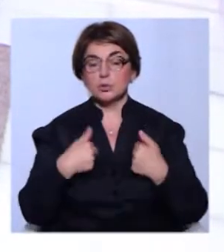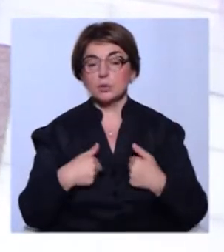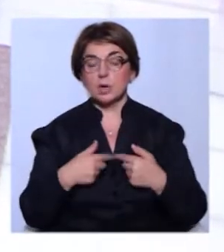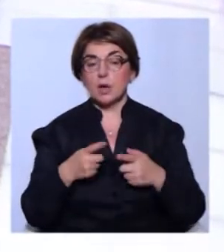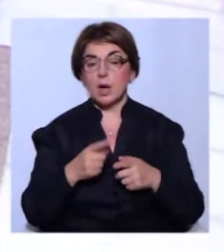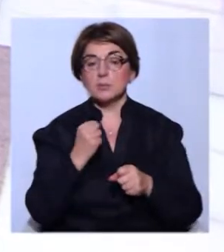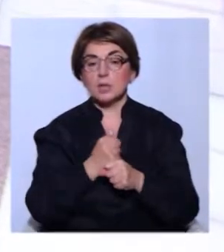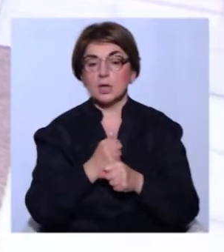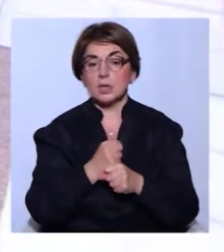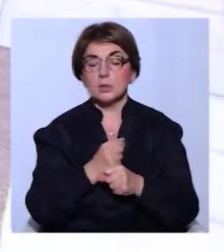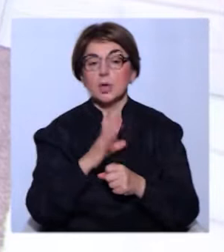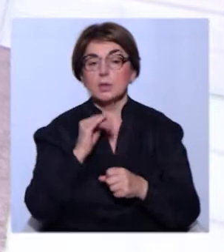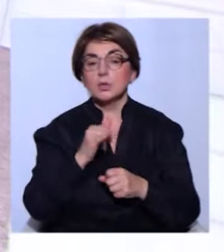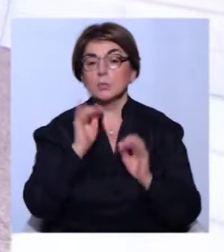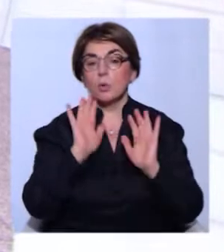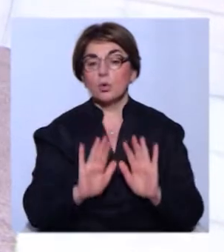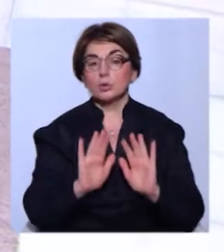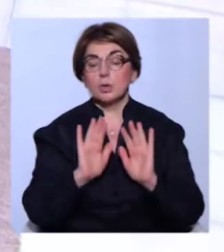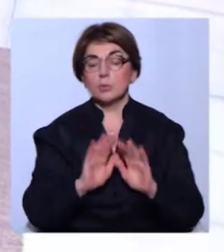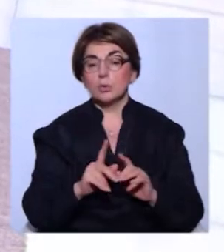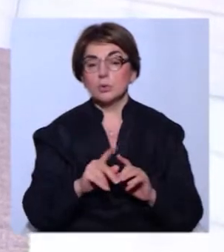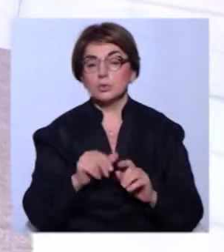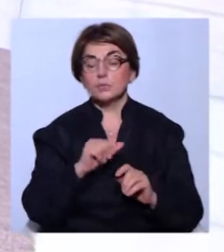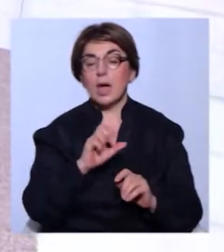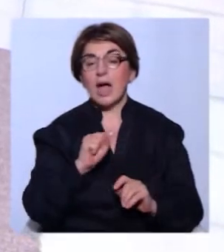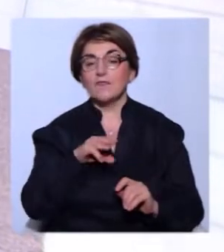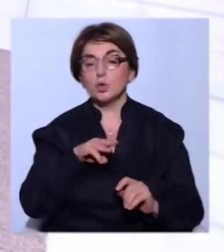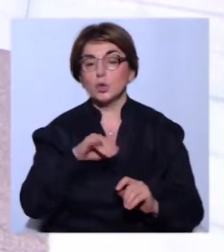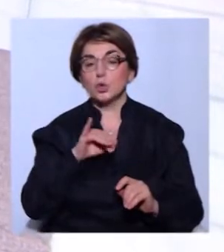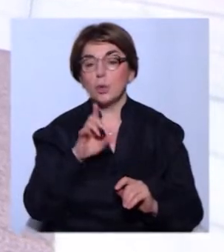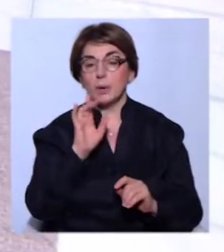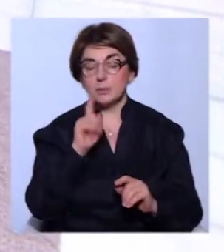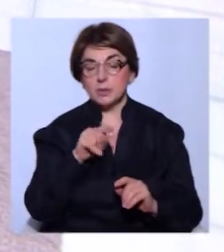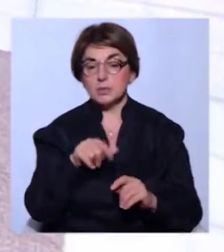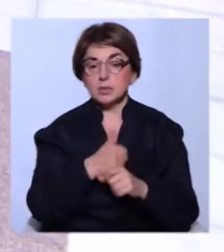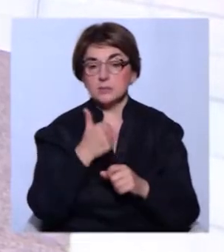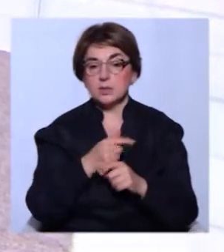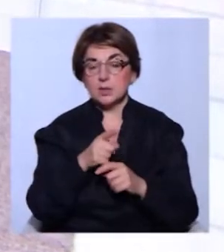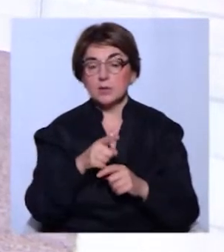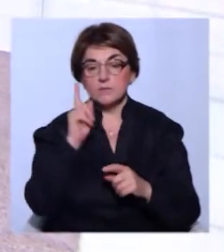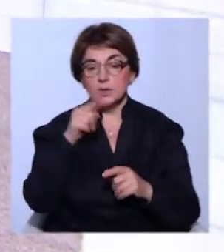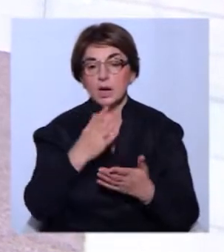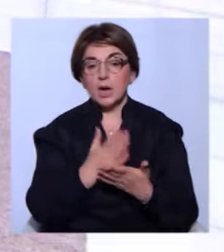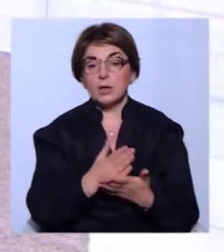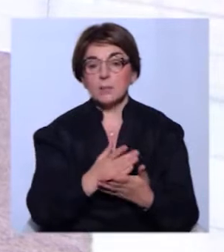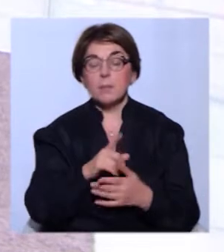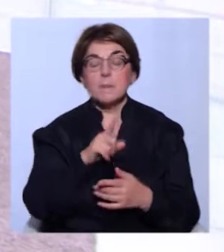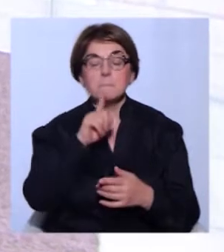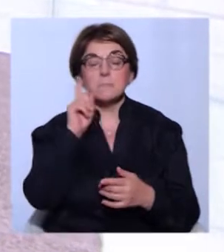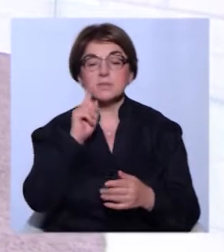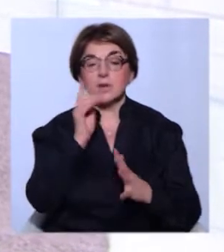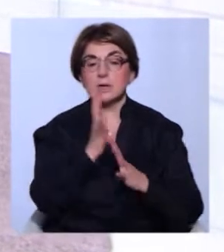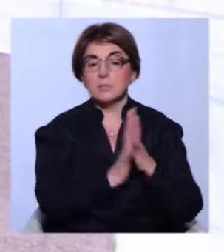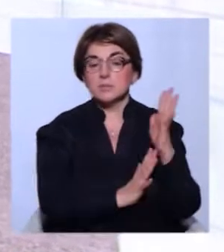ამის გაკეთება ბავშვებო შეუძლიათ მხოლოდ და მხოლოდ ავტოტროფებს. ავტოტროფები ძირითადად ესენი იცით რომ არის მწვანე